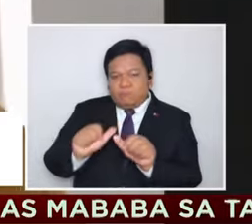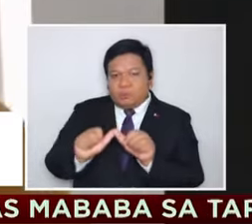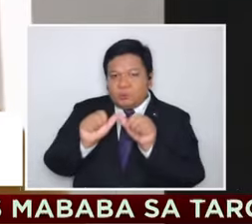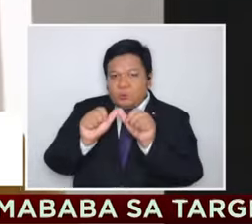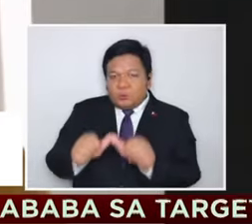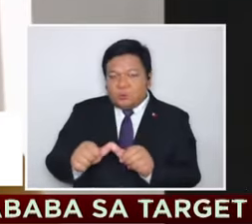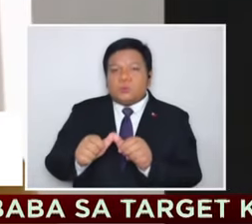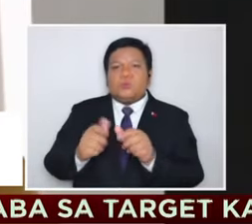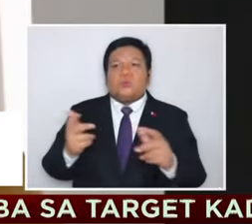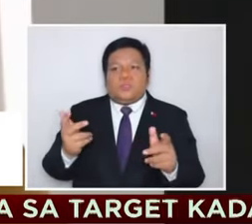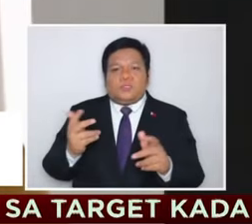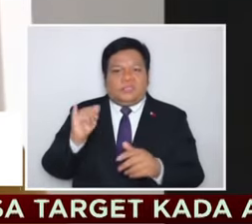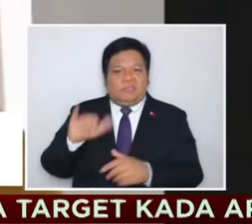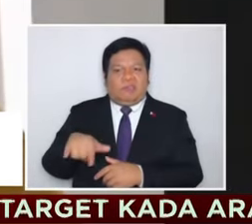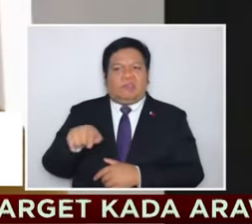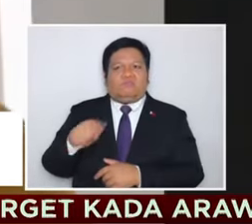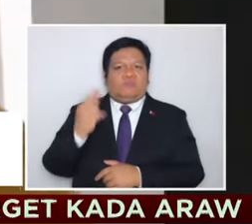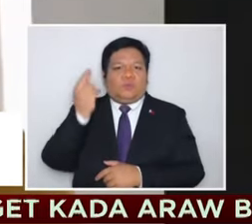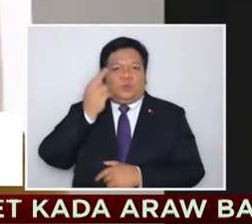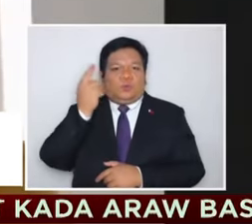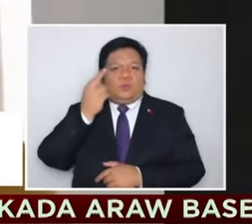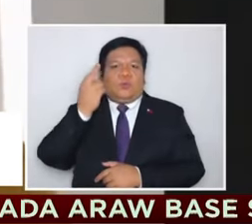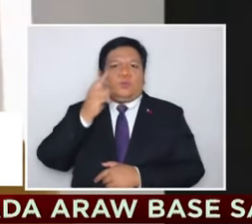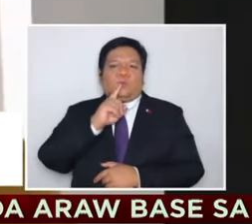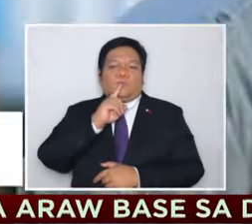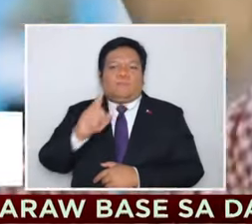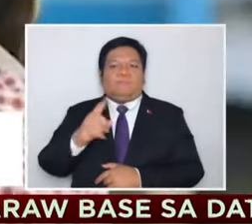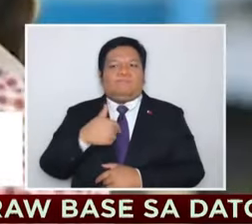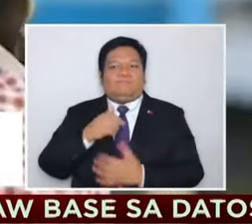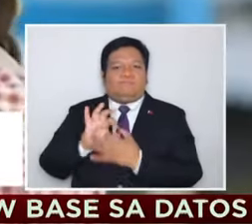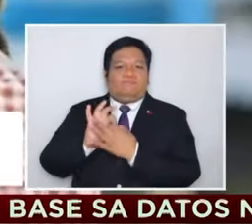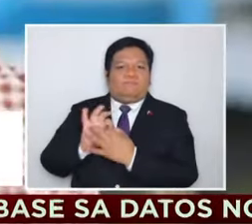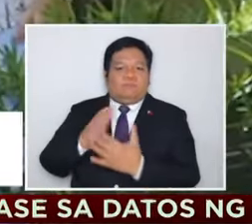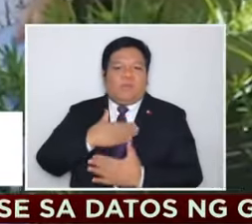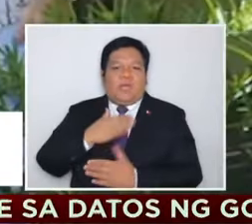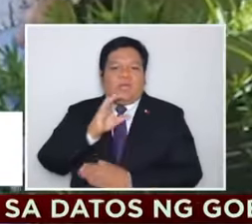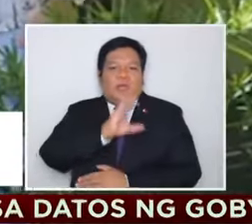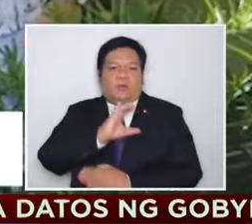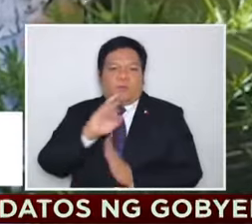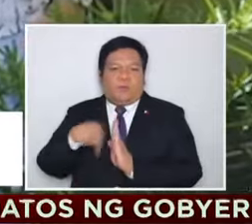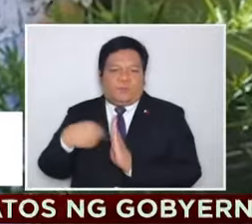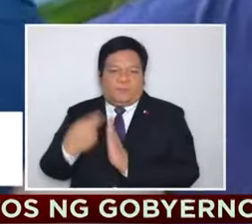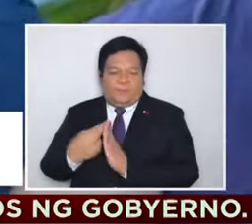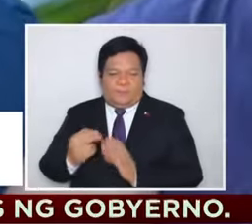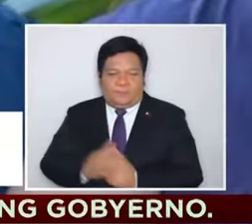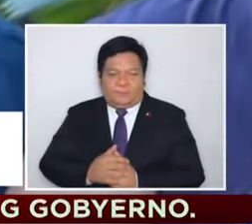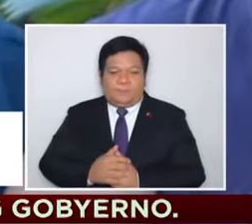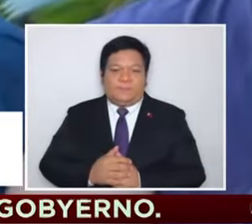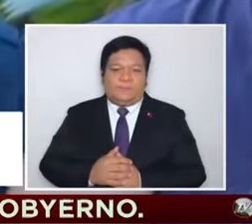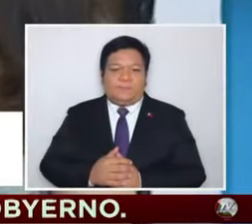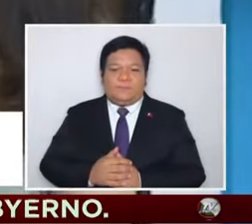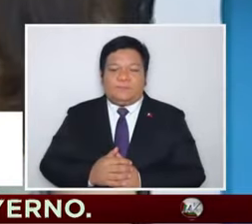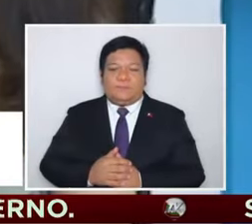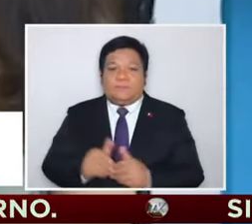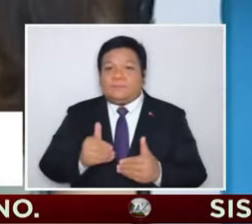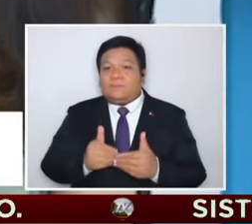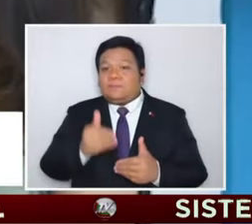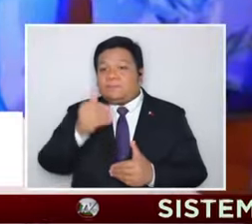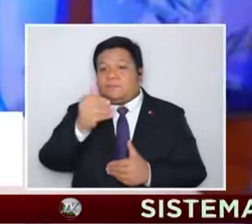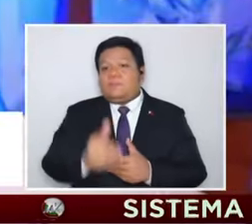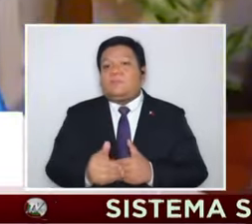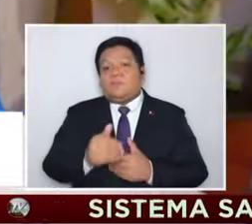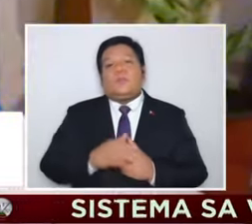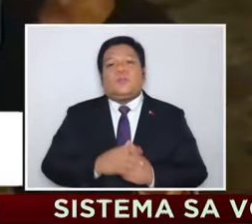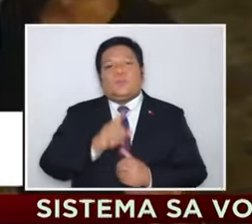isa din yun sa sobrang nakarelate ako sa character ko noon. Hoy! We're back! Samantala, umaapaw naman sa